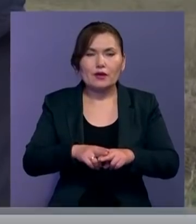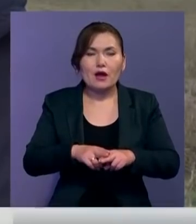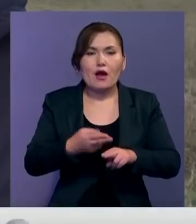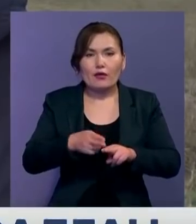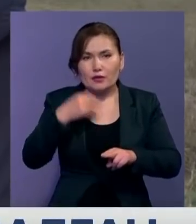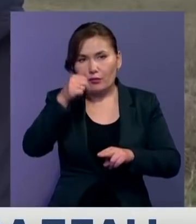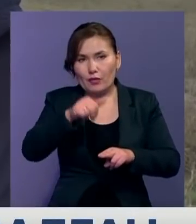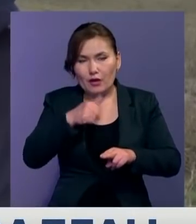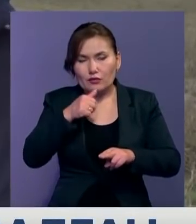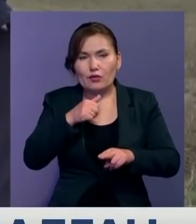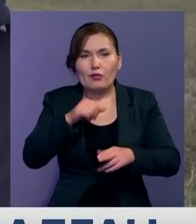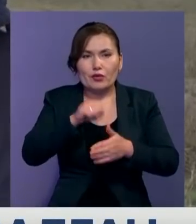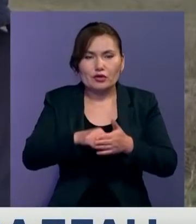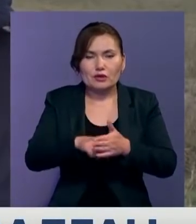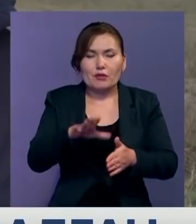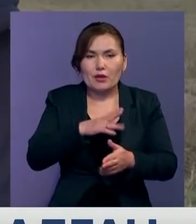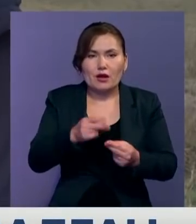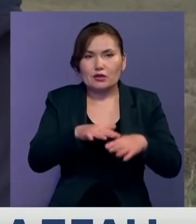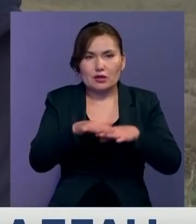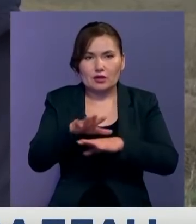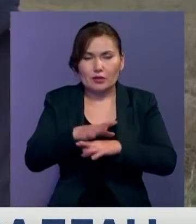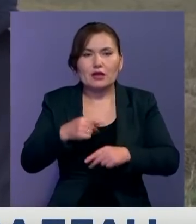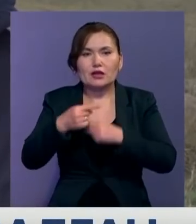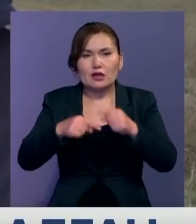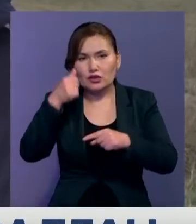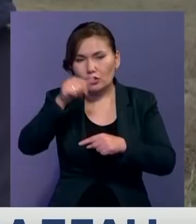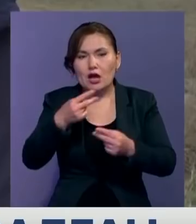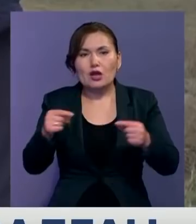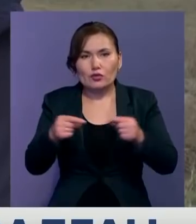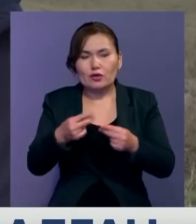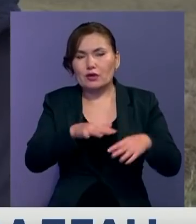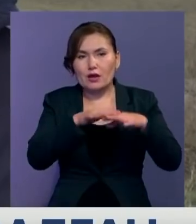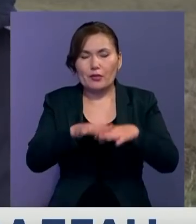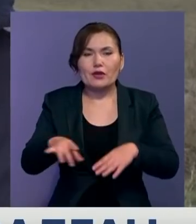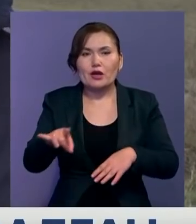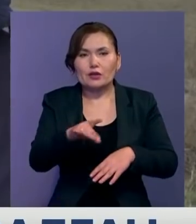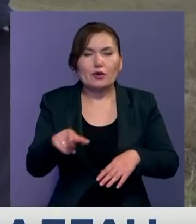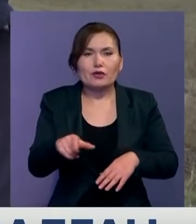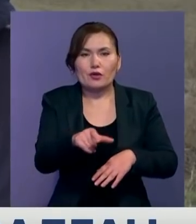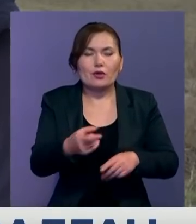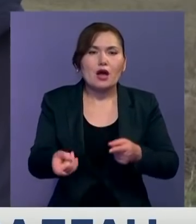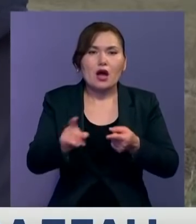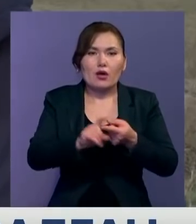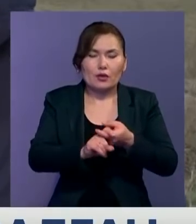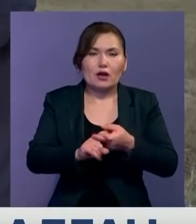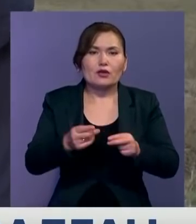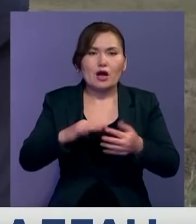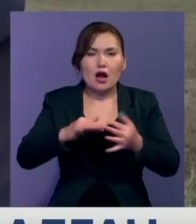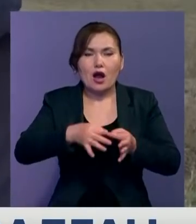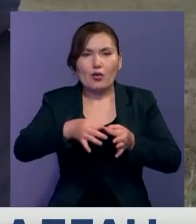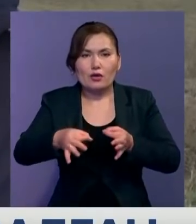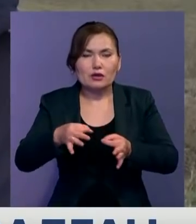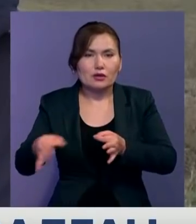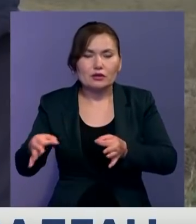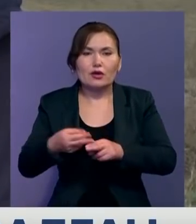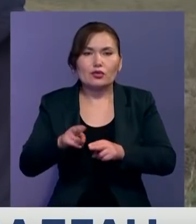биыл бөлінбеді, бірақ келесі жылы бөлінеді деген үміттеміз. Ондай болатын болса, республикалық трассадан осы дайындық ауылына дейінгі аралықта жолдың